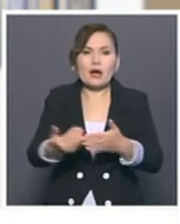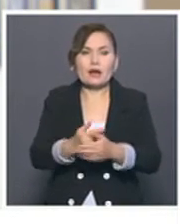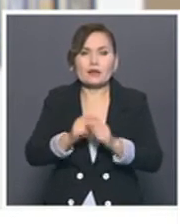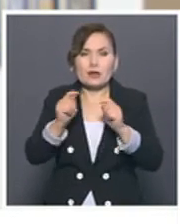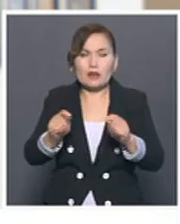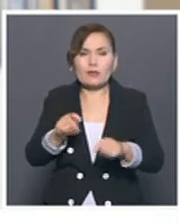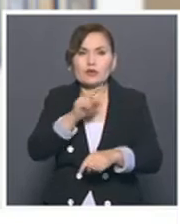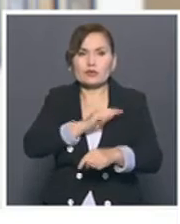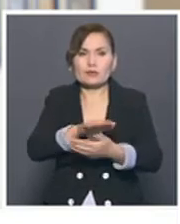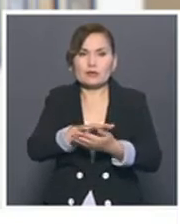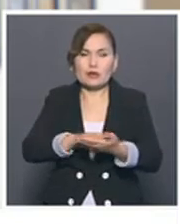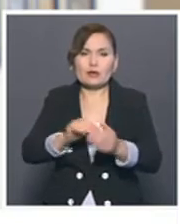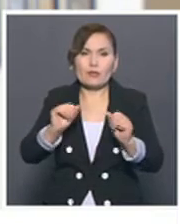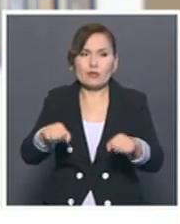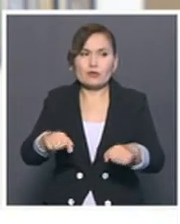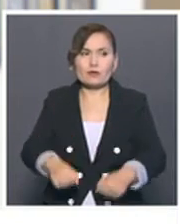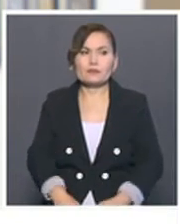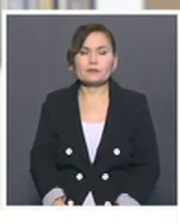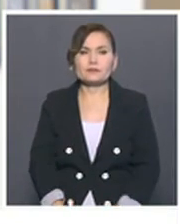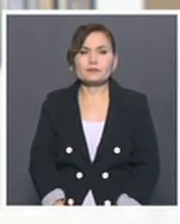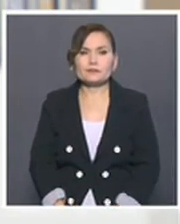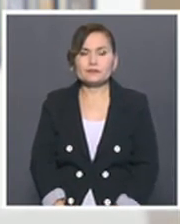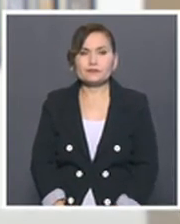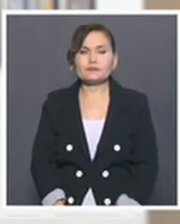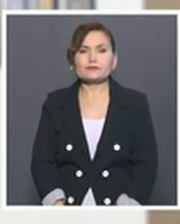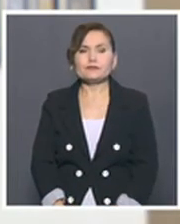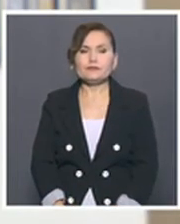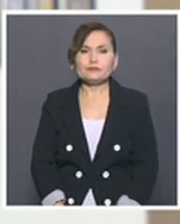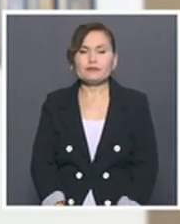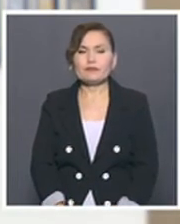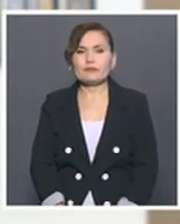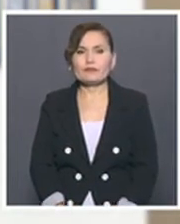қызметін жалғастыра алады. Азамат Бейбітұлы, Замир Убайдаев, Қазақстан ұлттық арнасы.